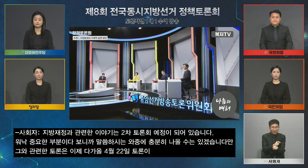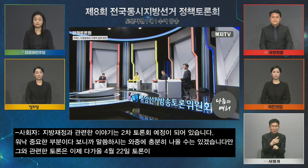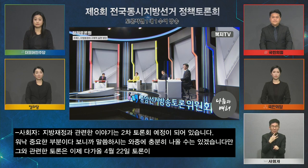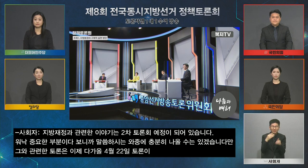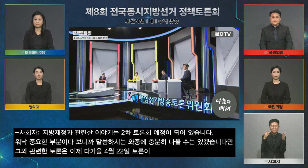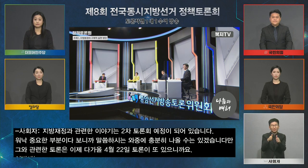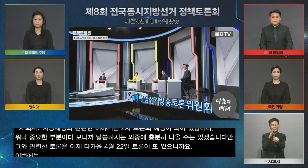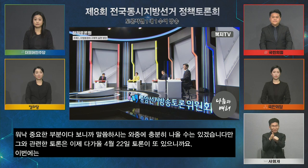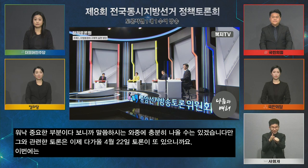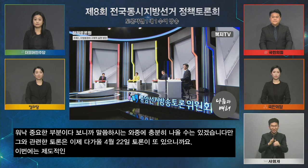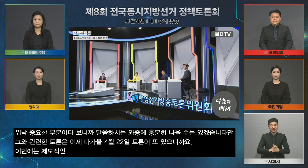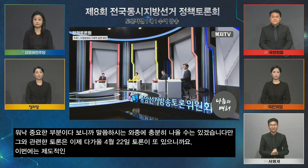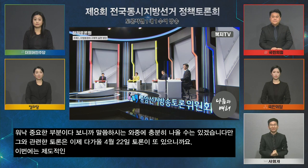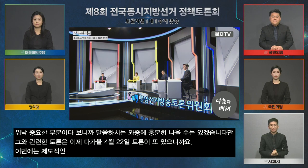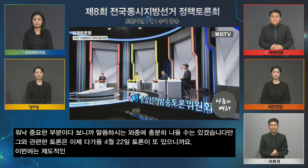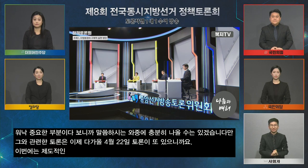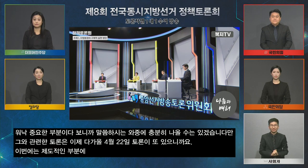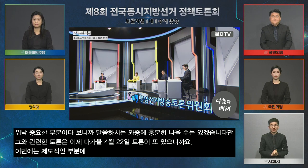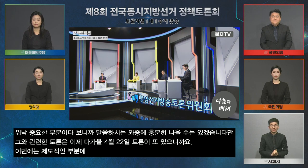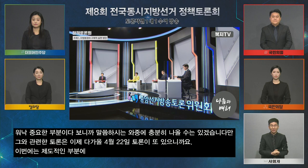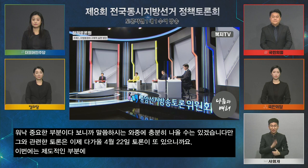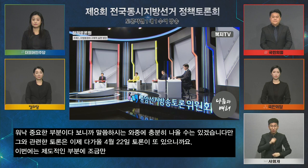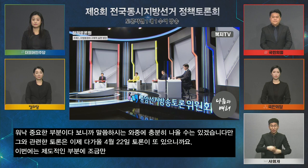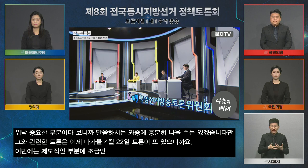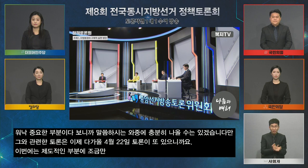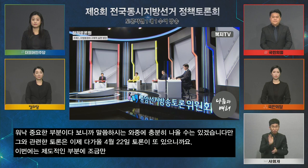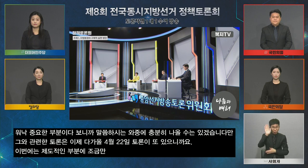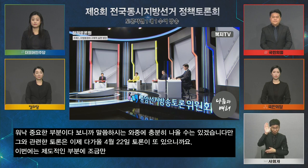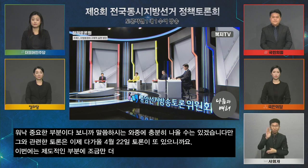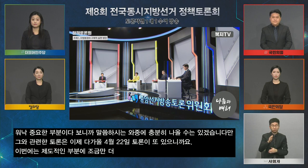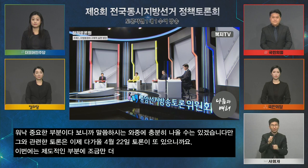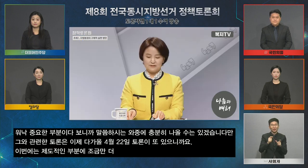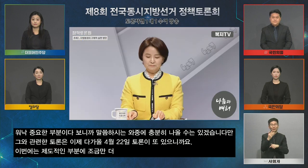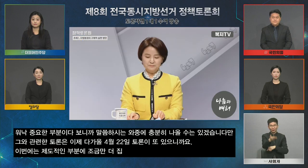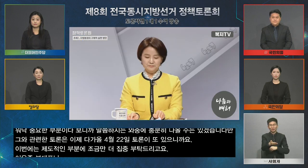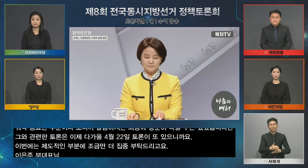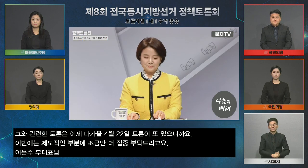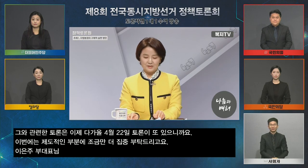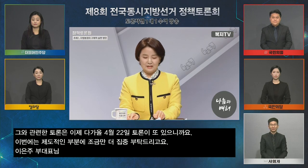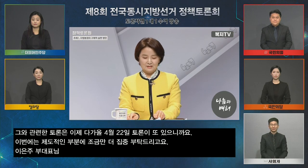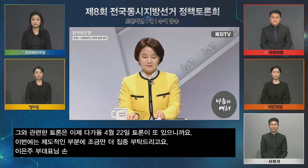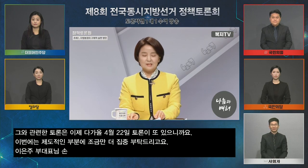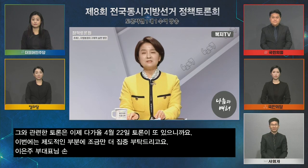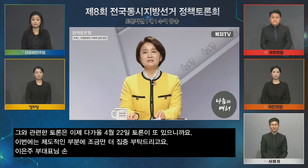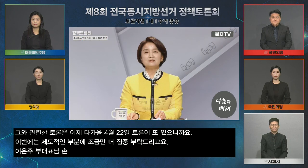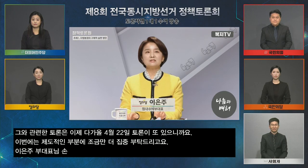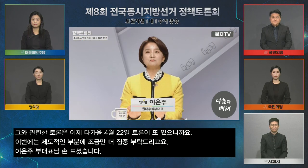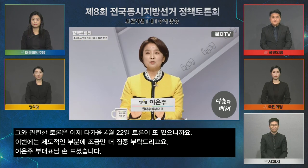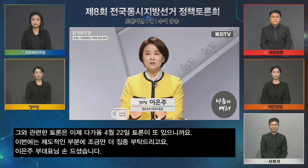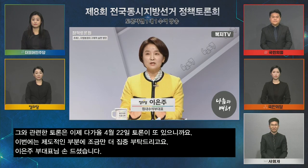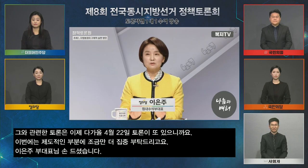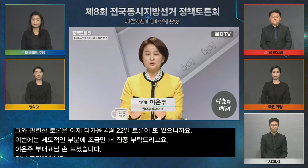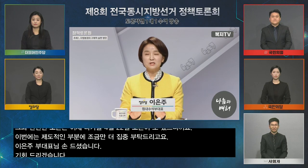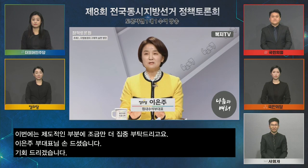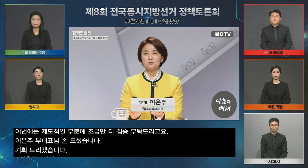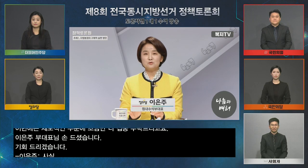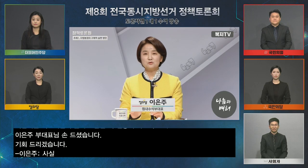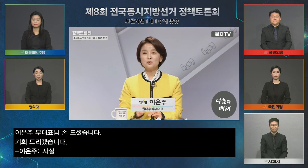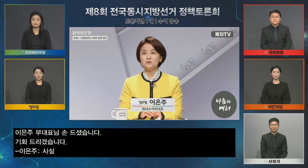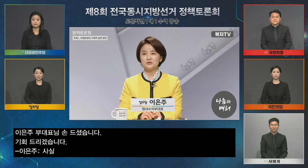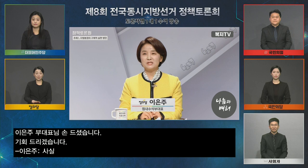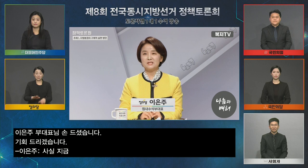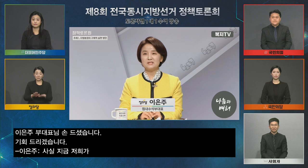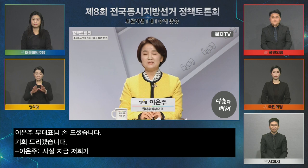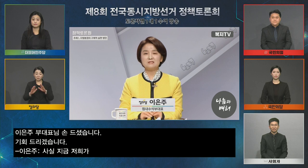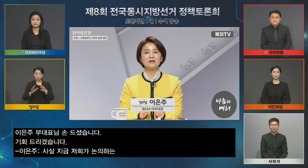집중을 부탁을 드리고요. 이윤주 부대표님, 손 드셨습니다. 기회 드리겠습니다. 네, 사실 지금 저희가 논의하는